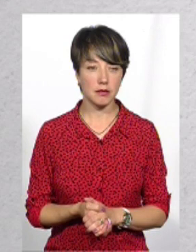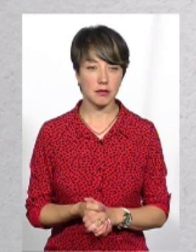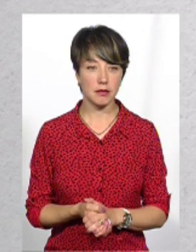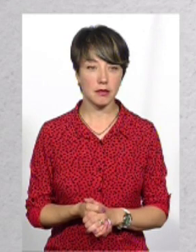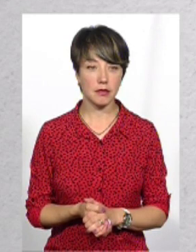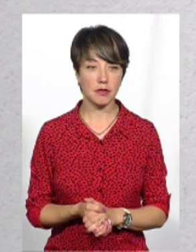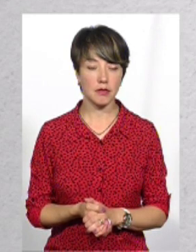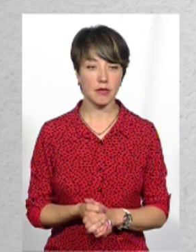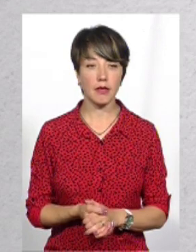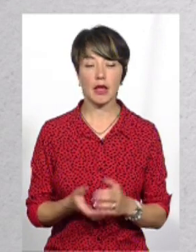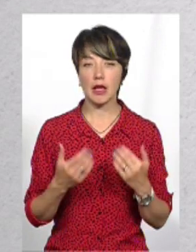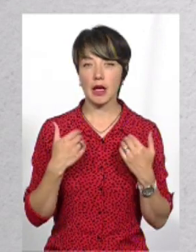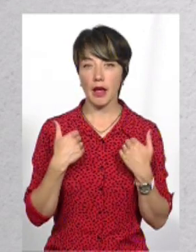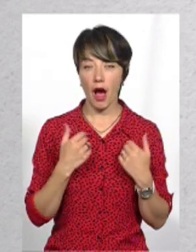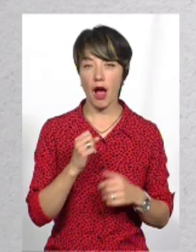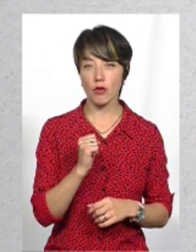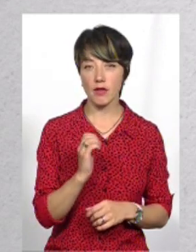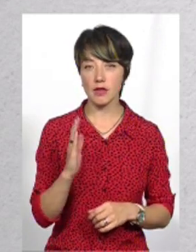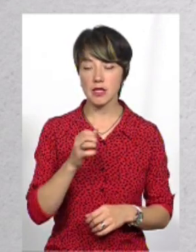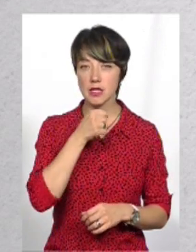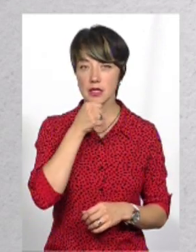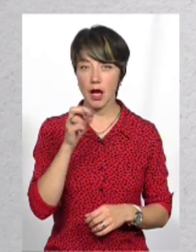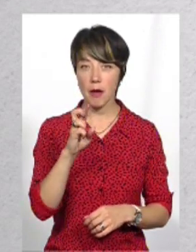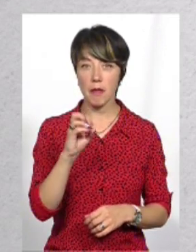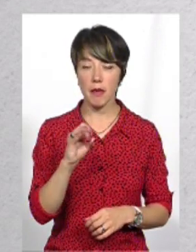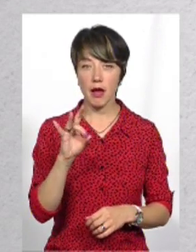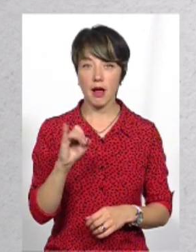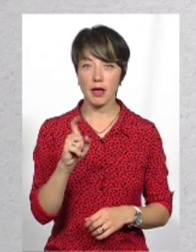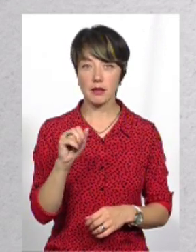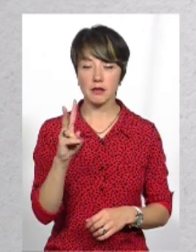Я Гарниця Антоніна Васильівна, староста Березівського